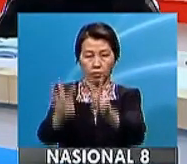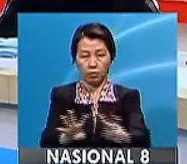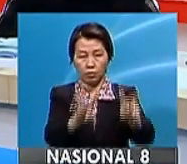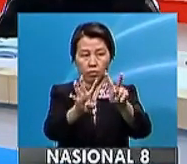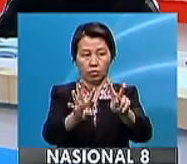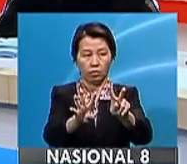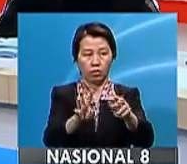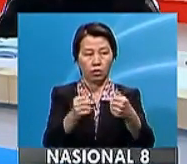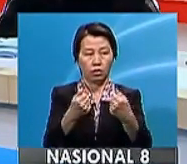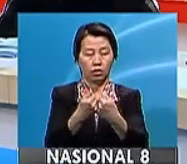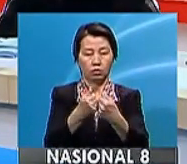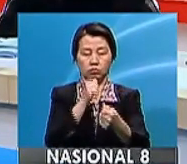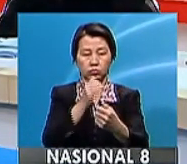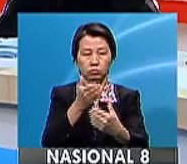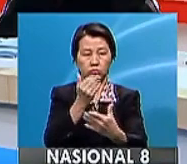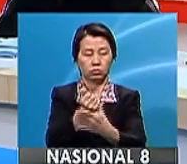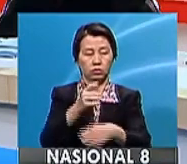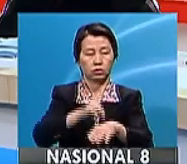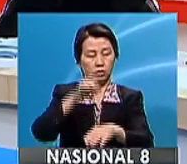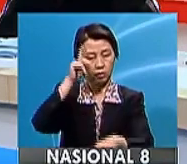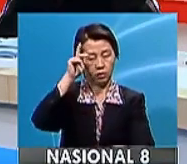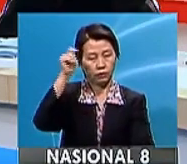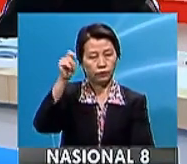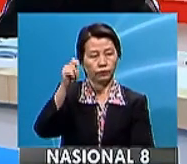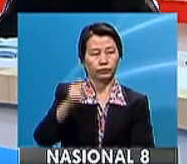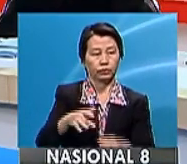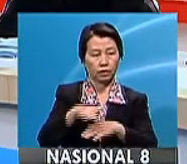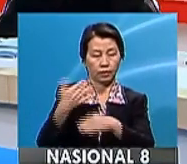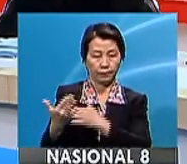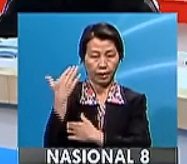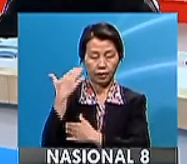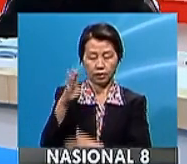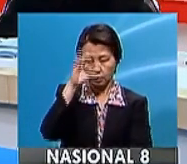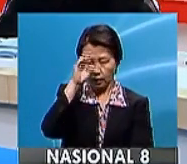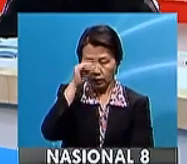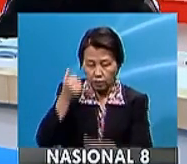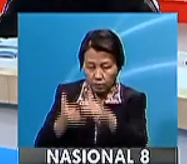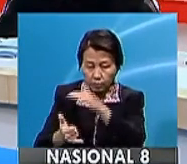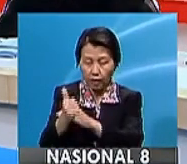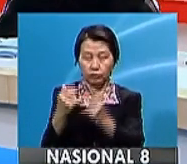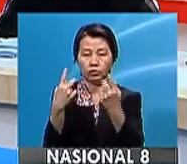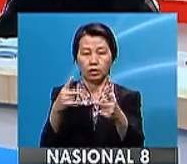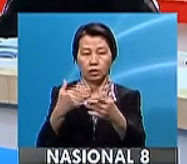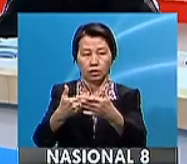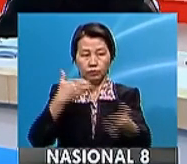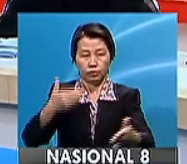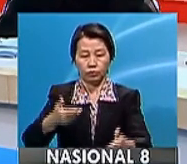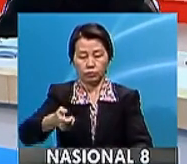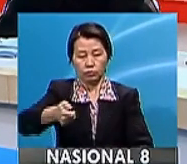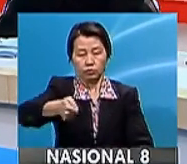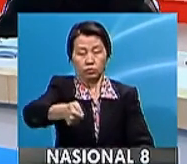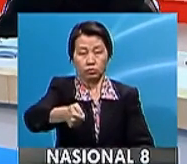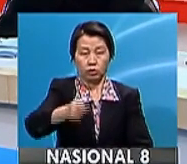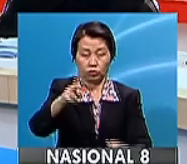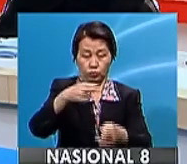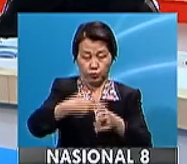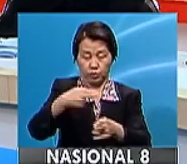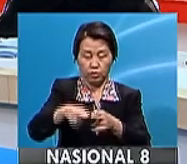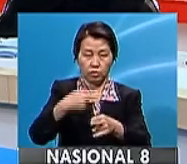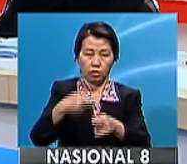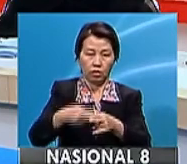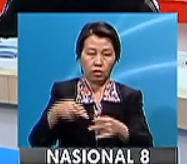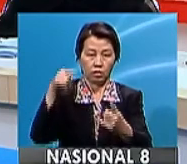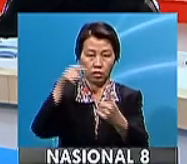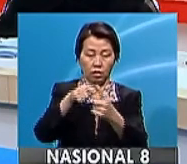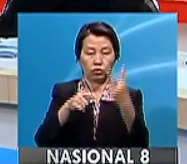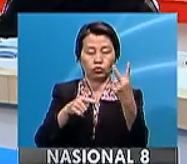Kampung kutan Pengkalan cepa awal pagi tadi lelaki berkenaan dikatakan memasuki kedai sebelum mengacukan sebilah barang